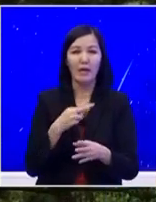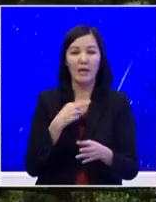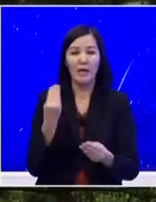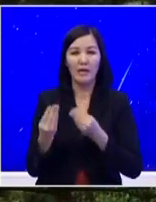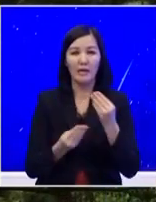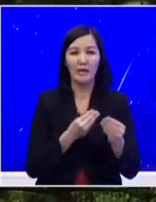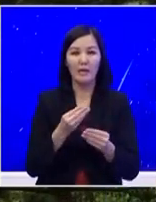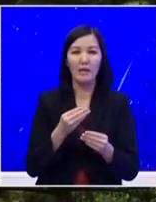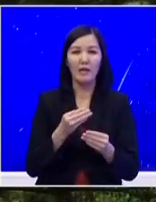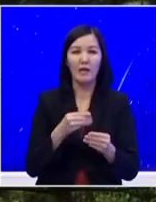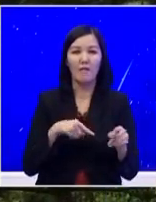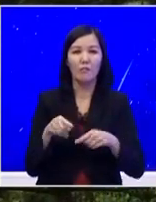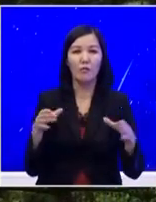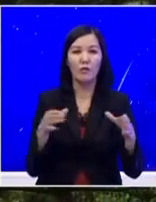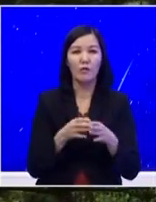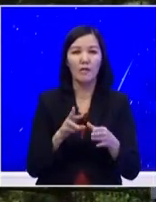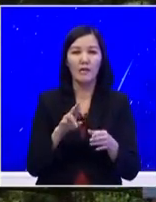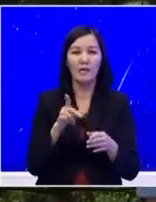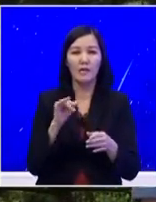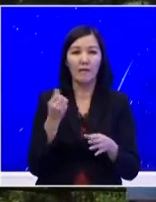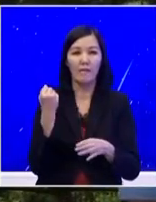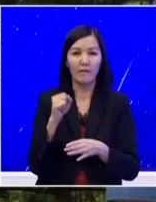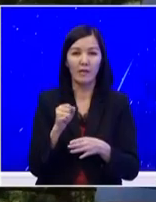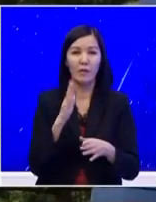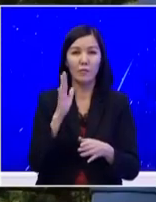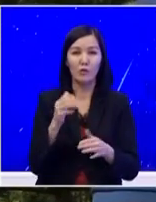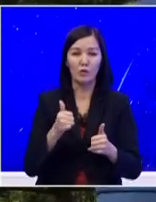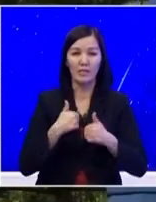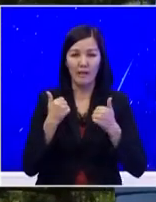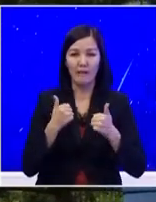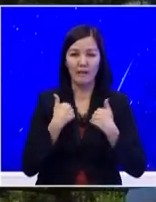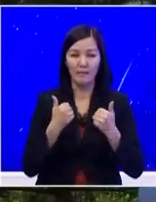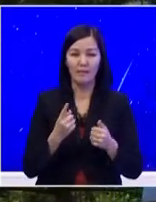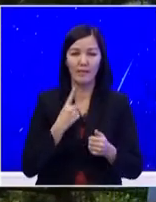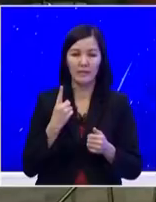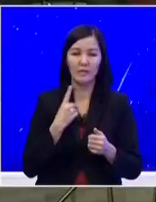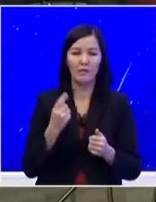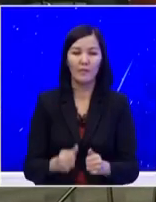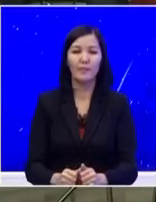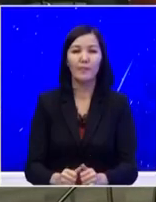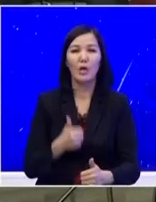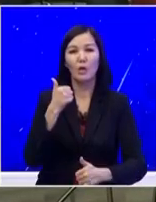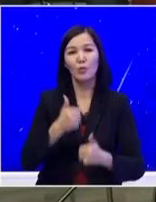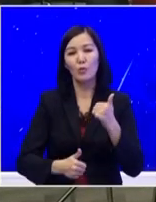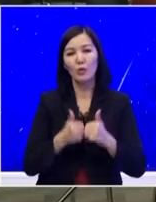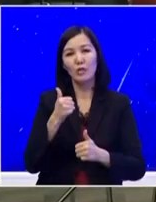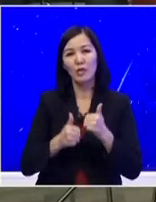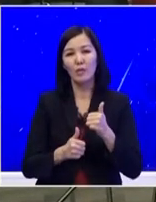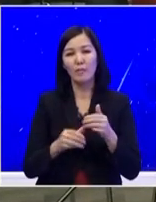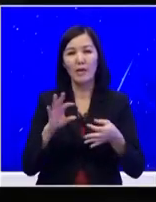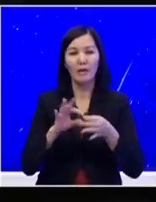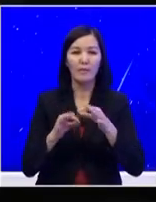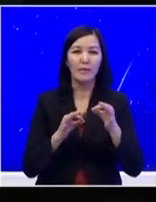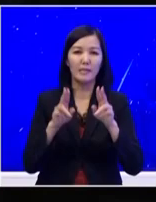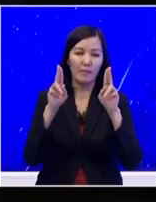футбольную команду «Аякс». Рад, что получилось выиграть. Буду и дальше стараться показывать мастерство. Турнирная сетка была по олимпийской